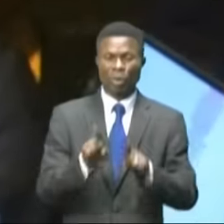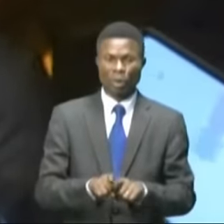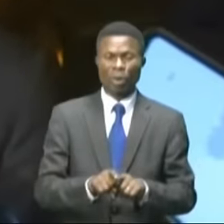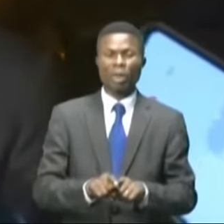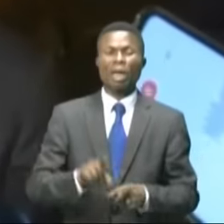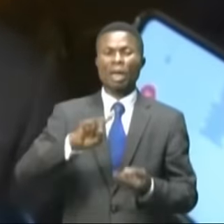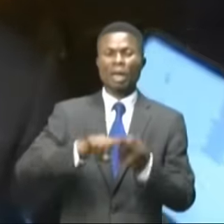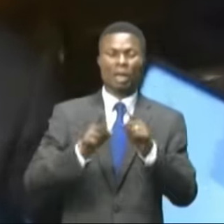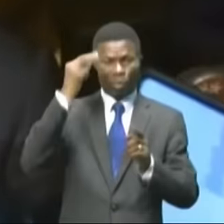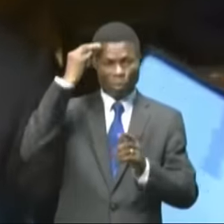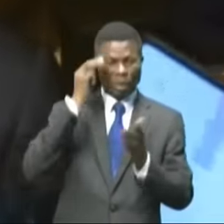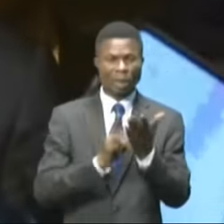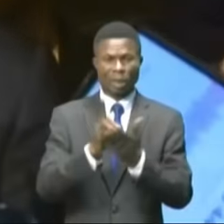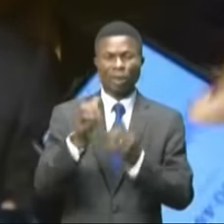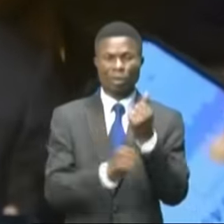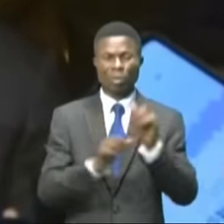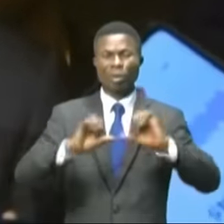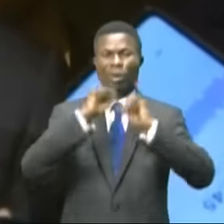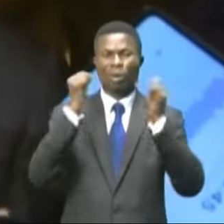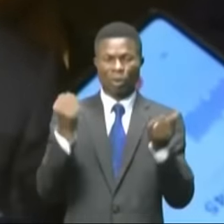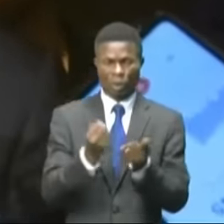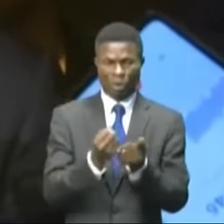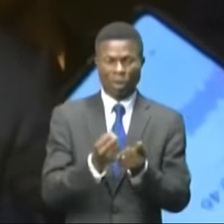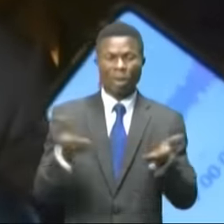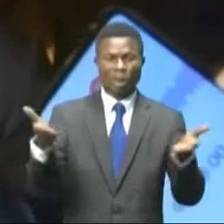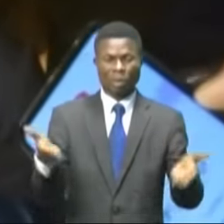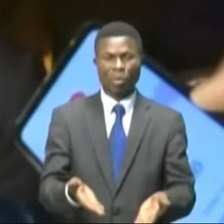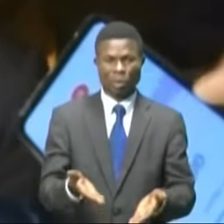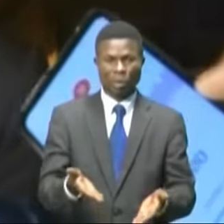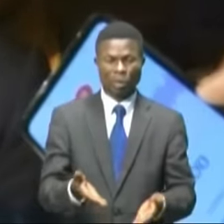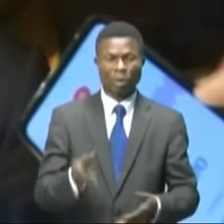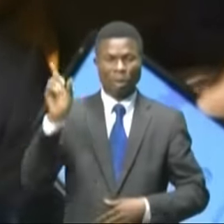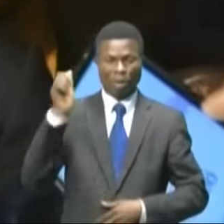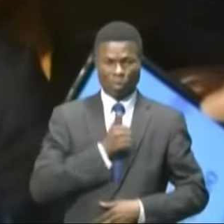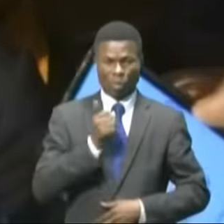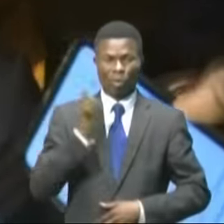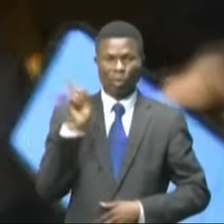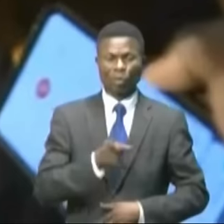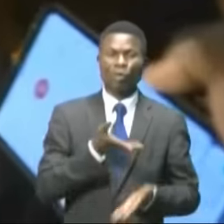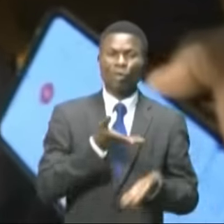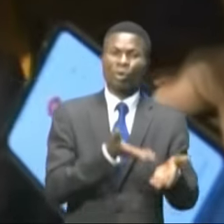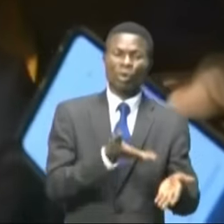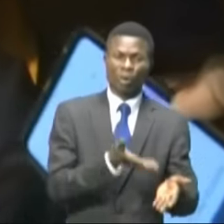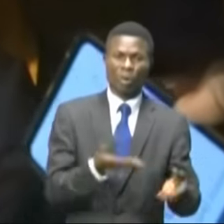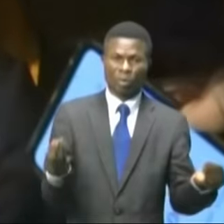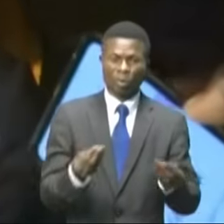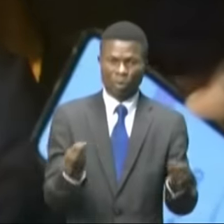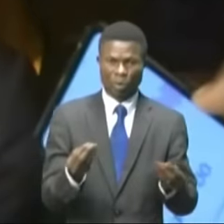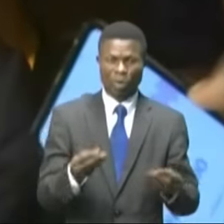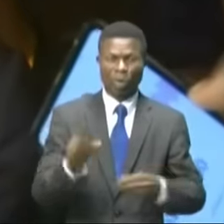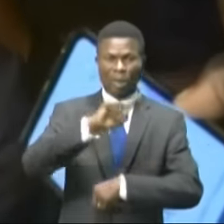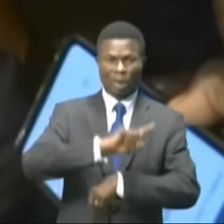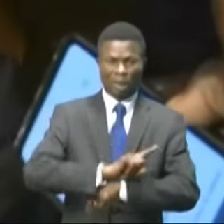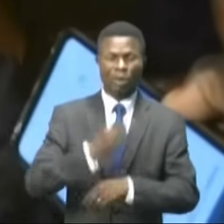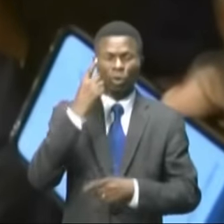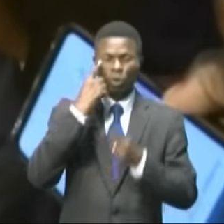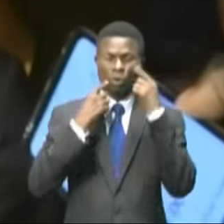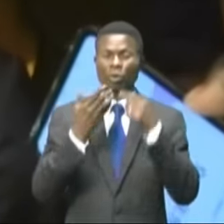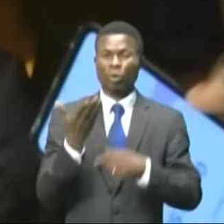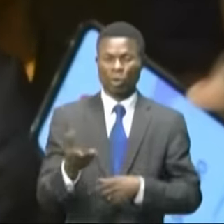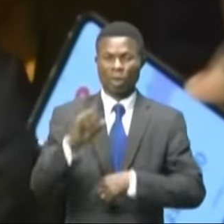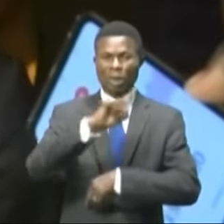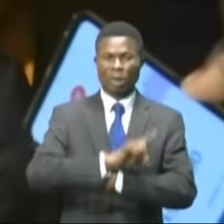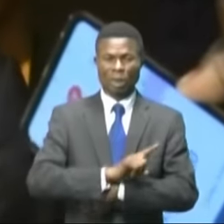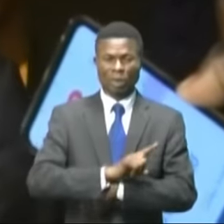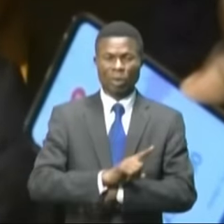humains et de la solidarité des affaires humanitaires sont là. Je viens moi-même en appui parce que demain, c'est une journée de deuil, une journée